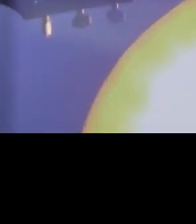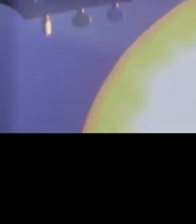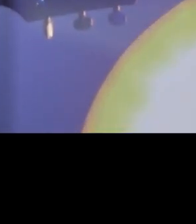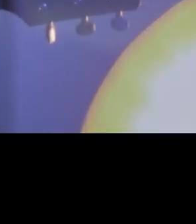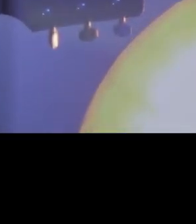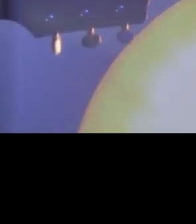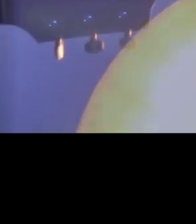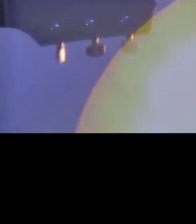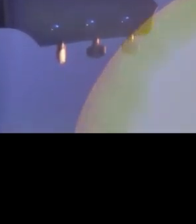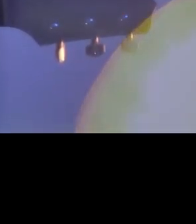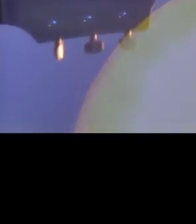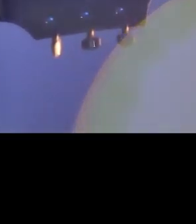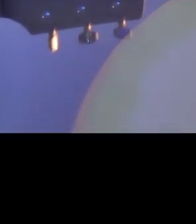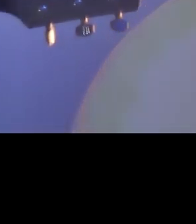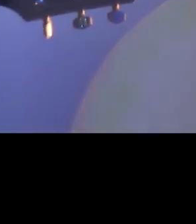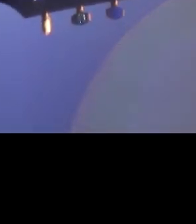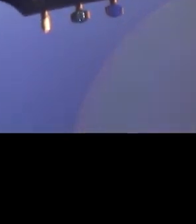umire.